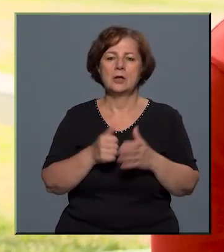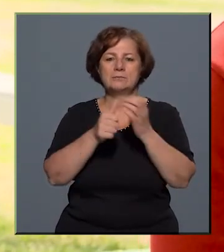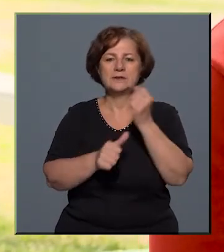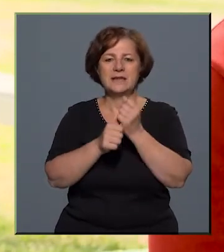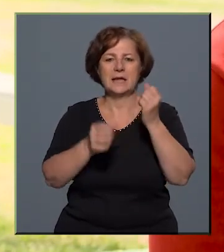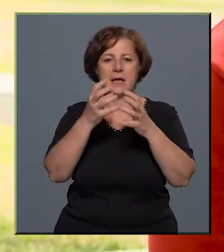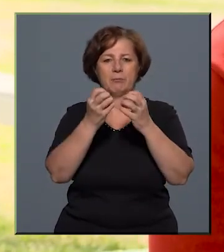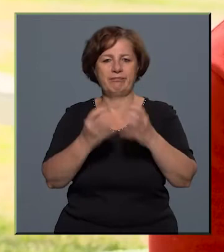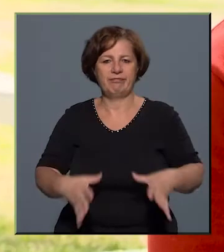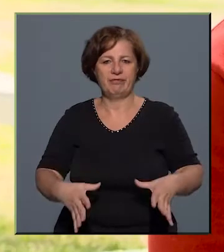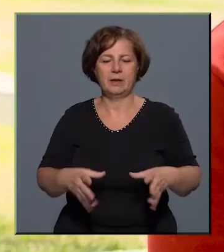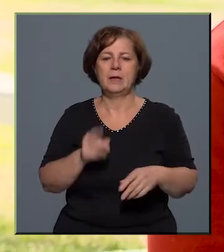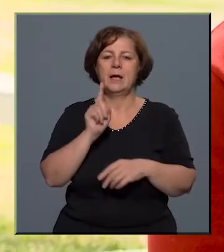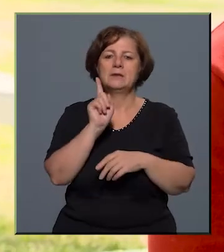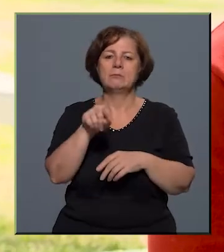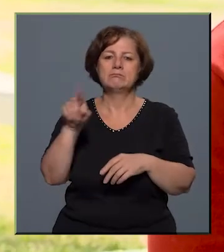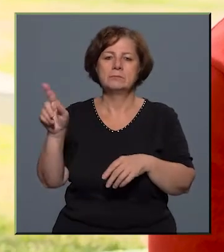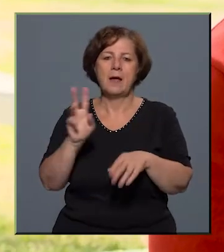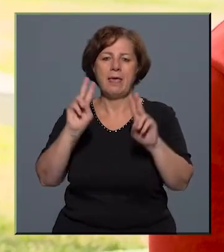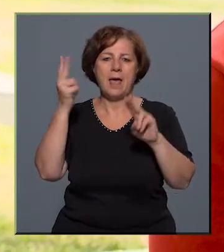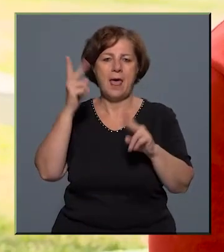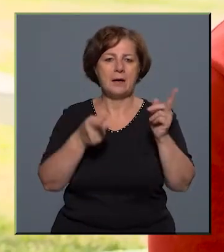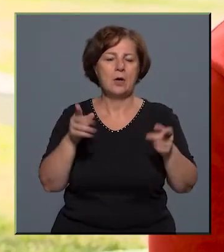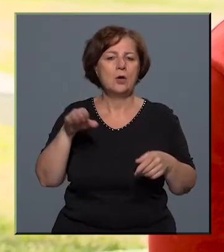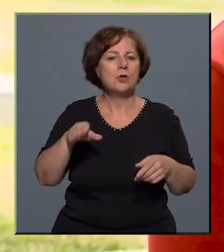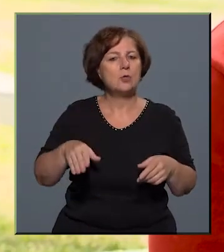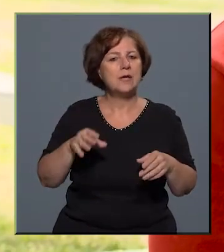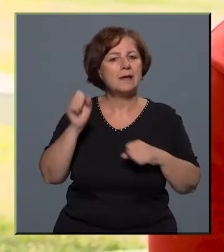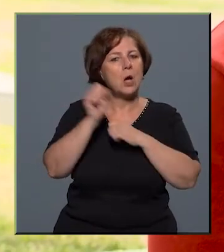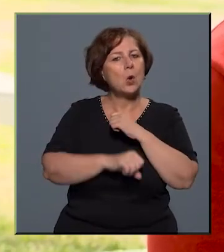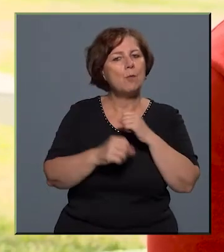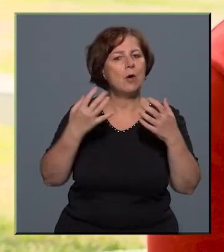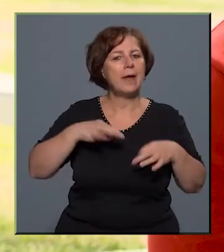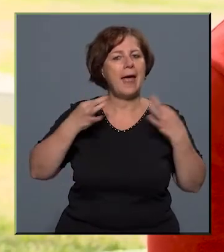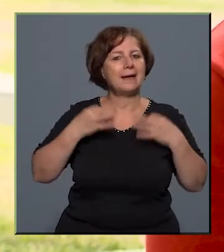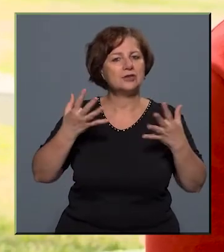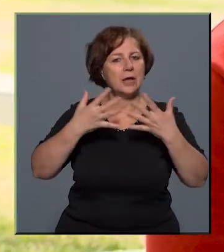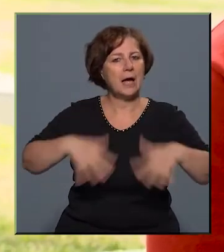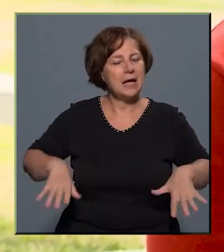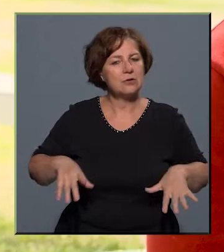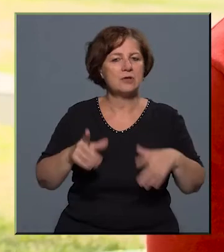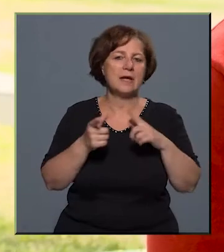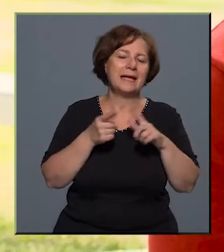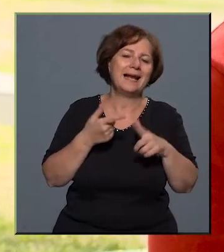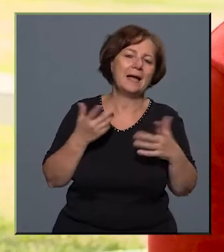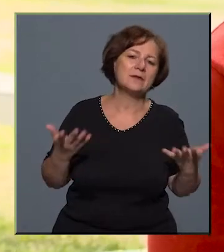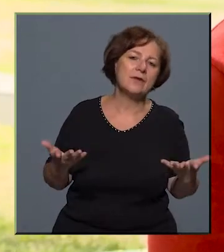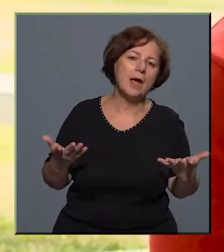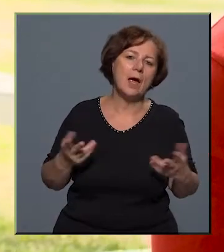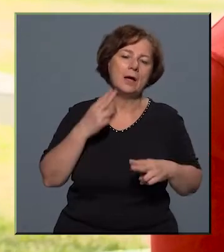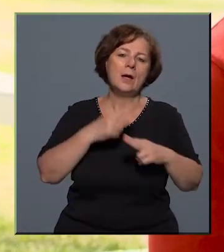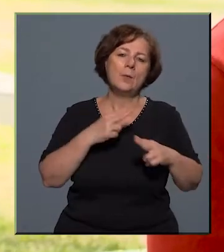széklet, ezek már nagyon-nagyon utaló jelek arra, hogy a kutyánál komoly egészségkárosodás,